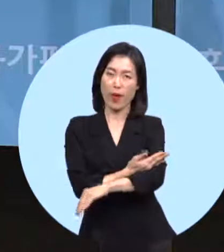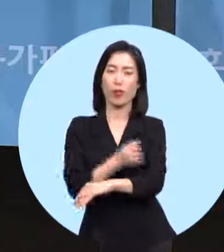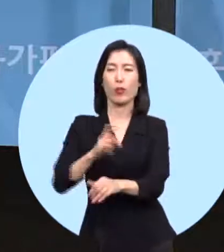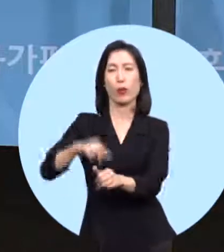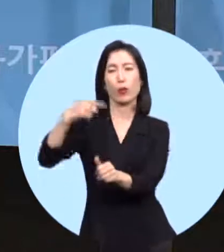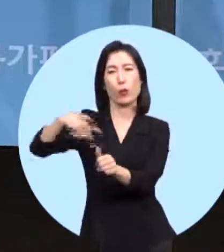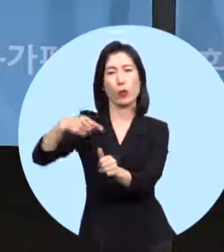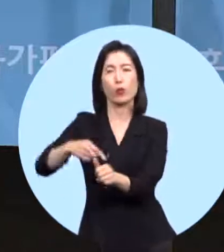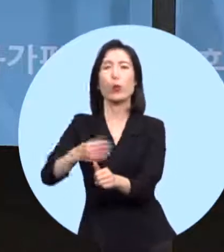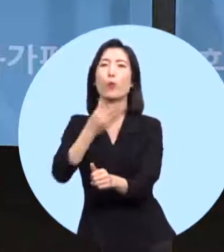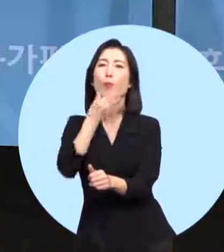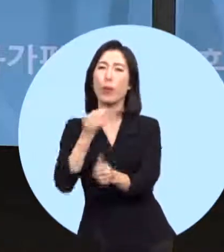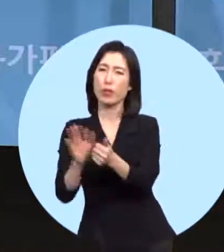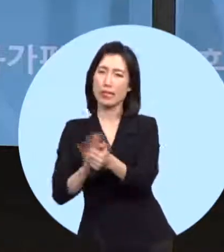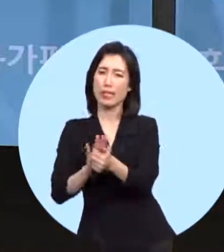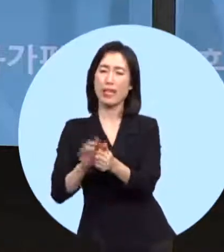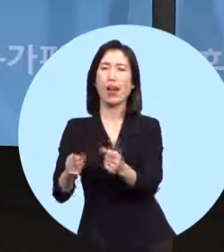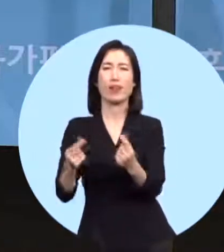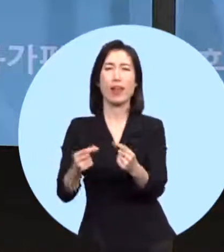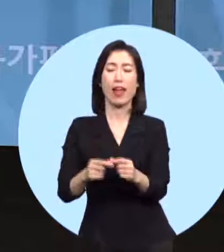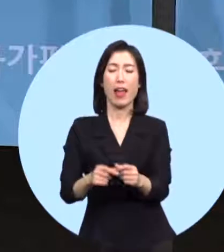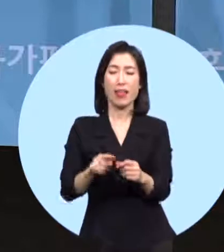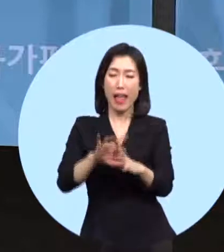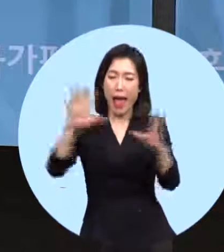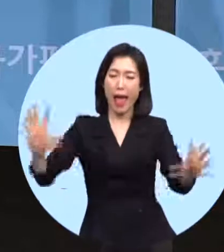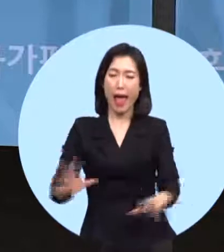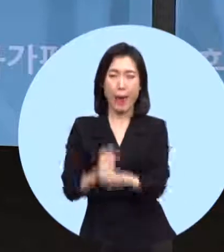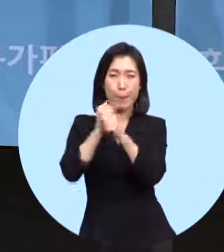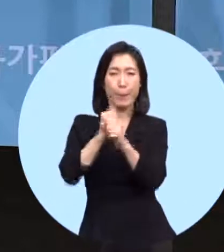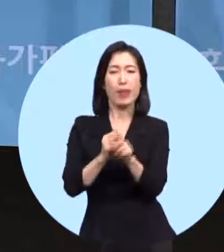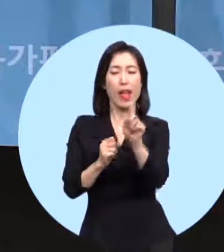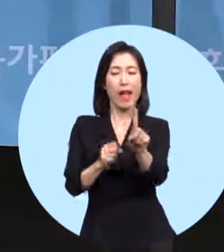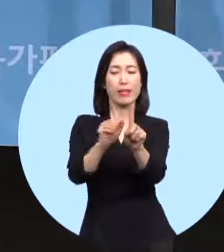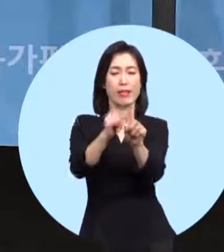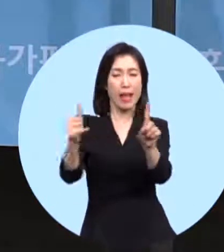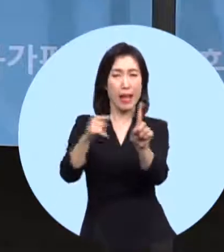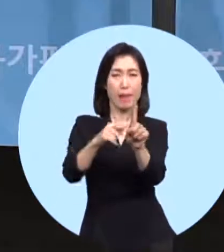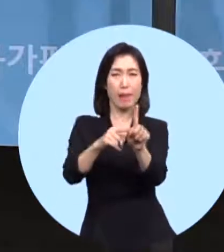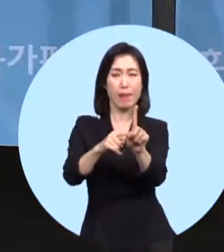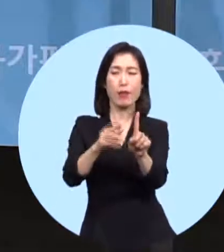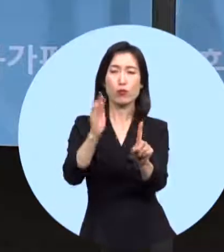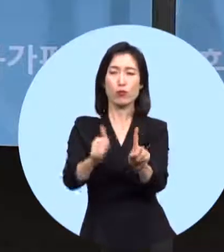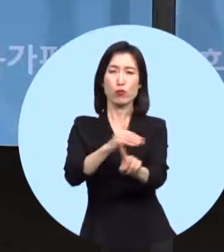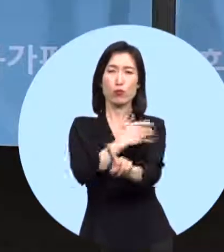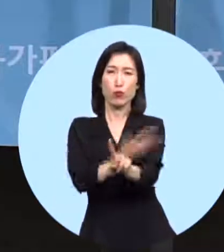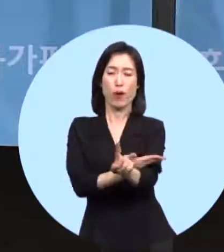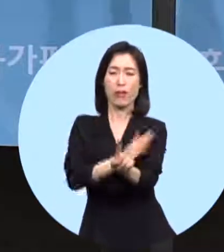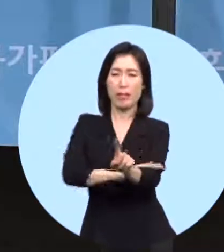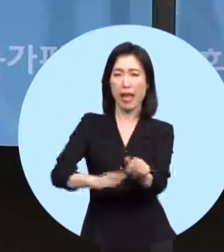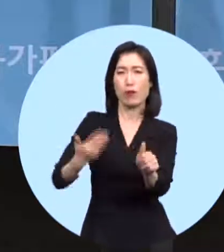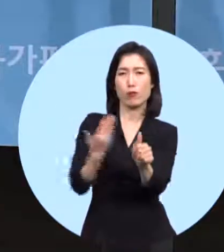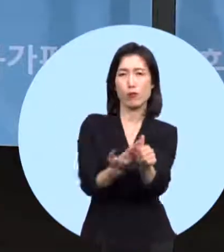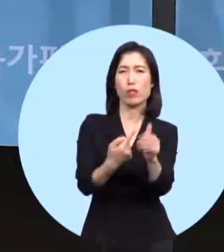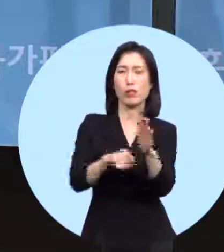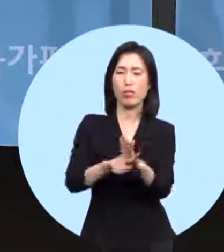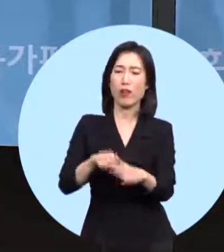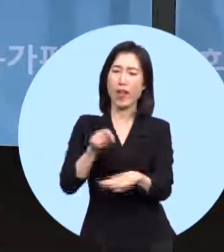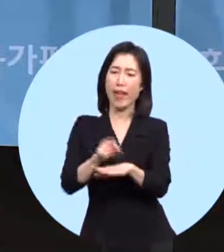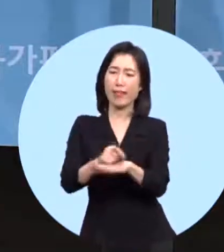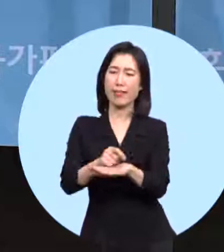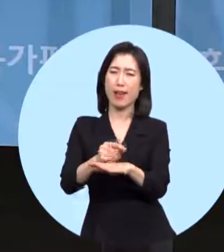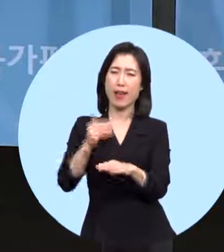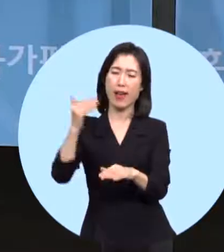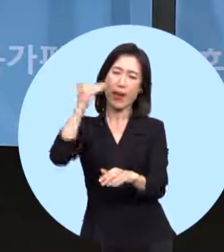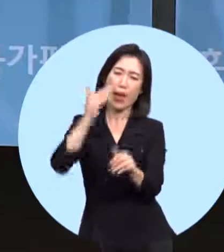어울려서 결국은 한 사람의 주민의 삶을 질을 높이고 주권을 갖기 위해서 행정의 칸막이